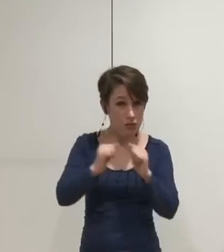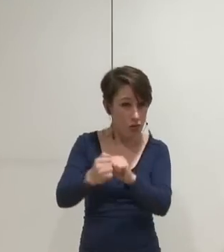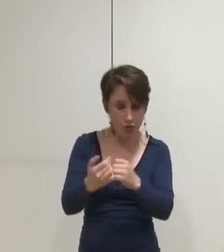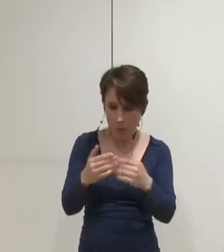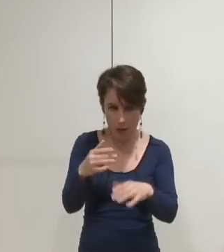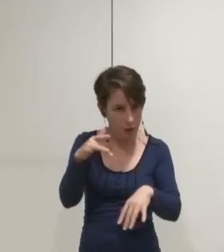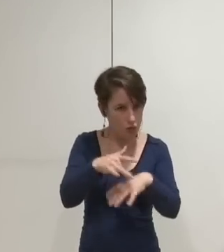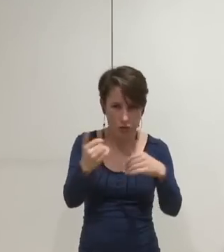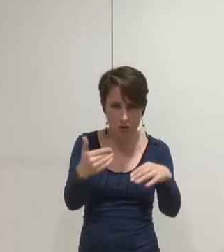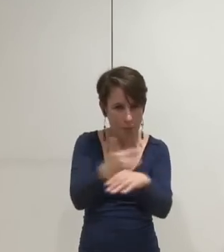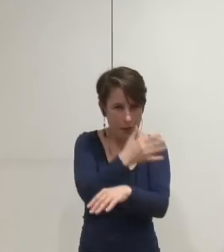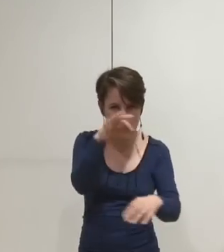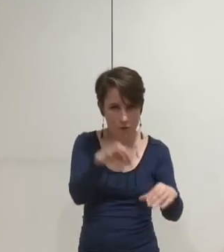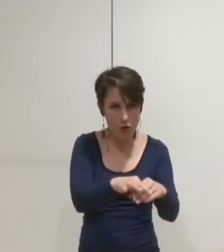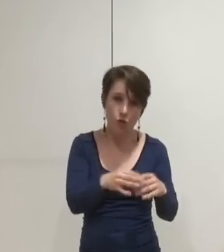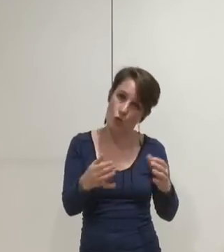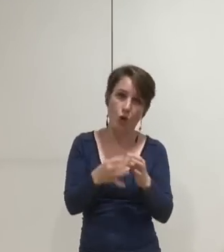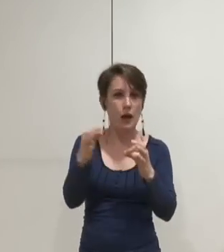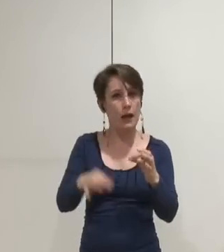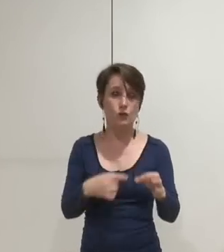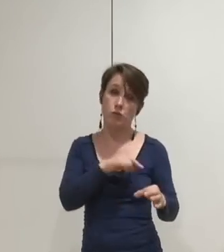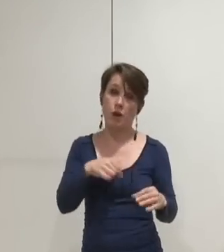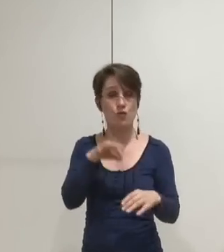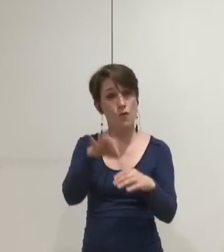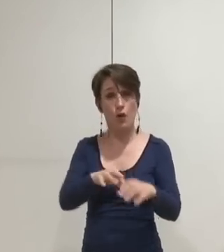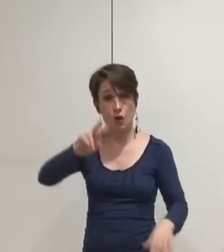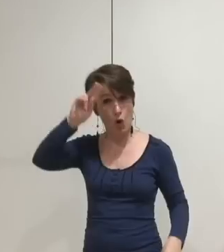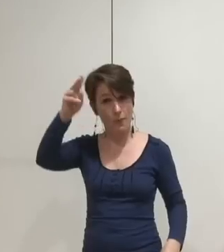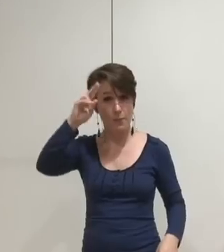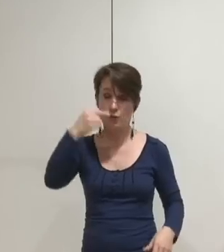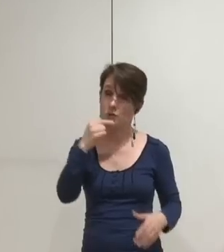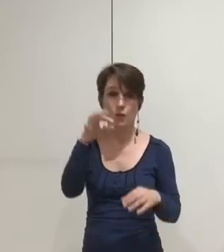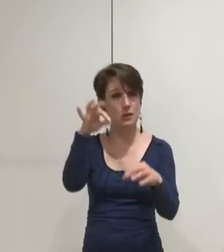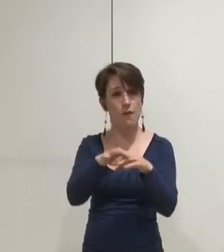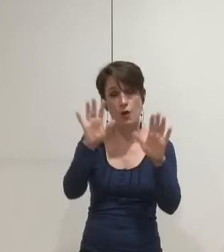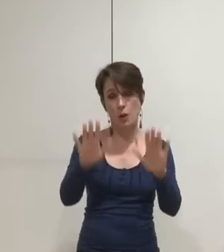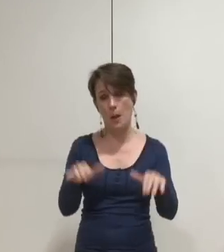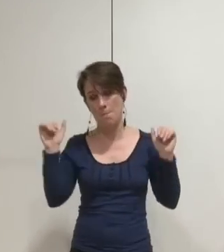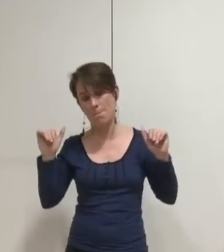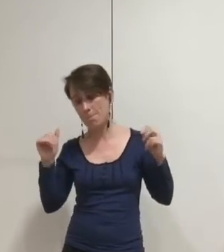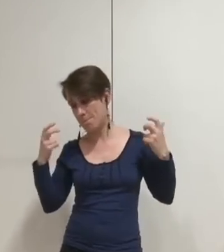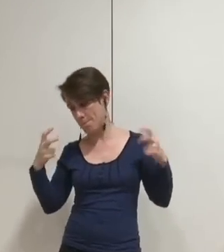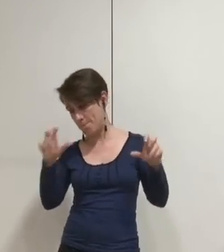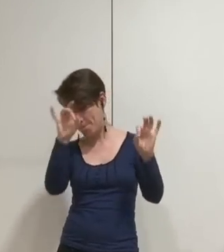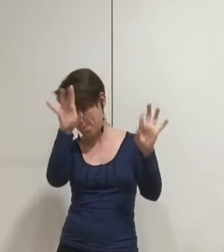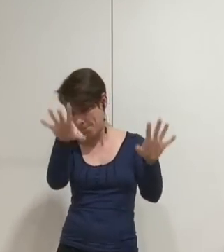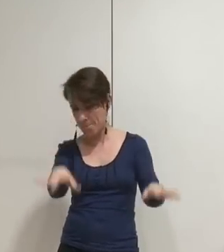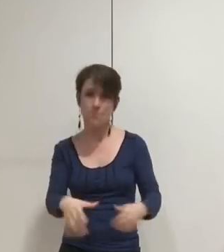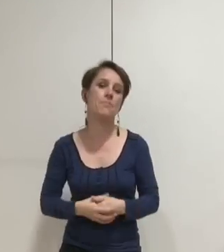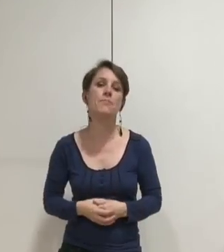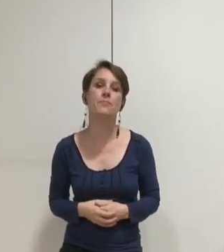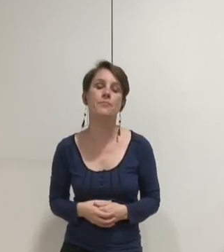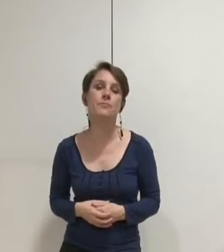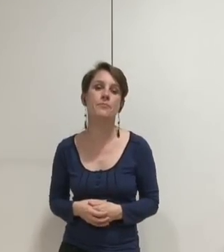aurons euh ce soir le même vote que d'habitude c'estàdire que nous ne voterons pas la délibération proposée par monsieur le